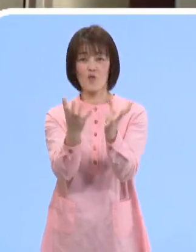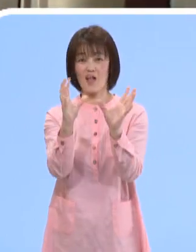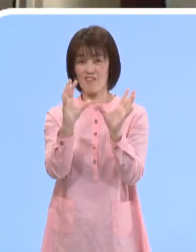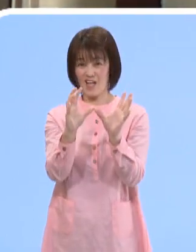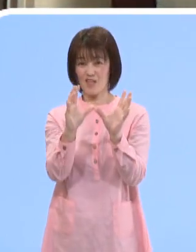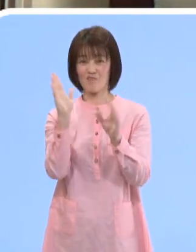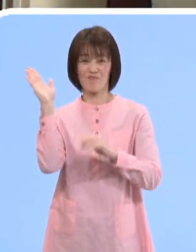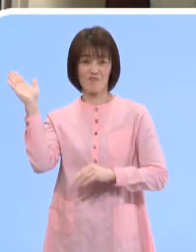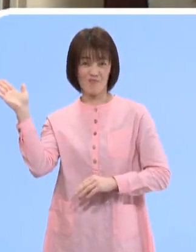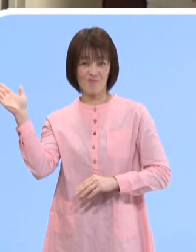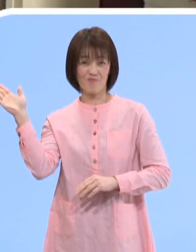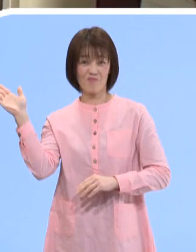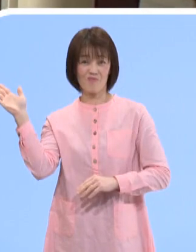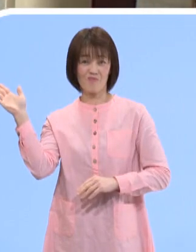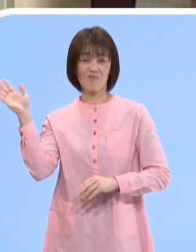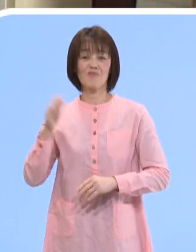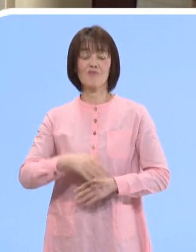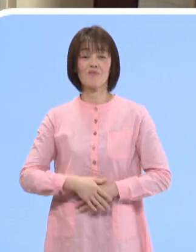オフィス。